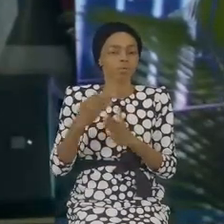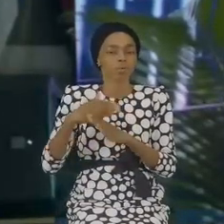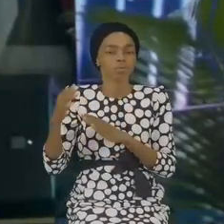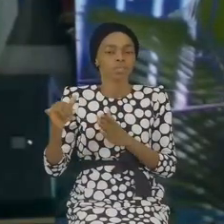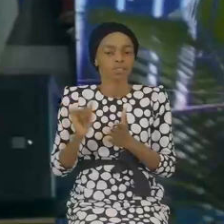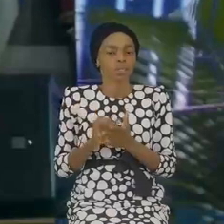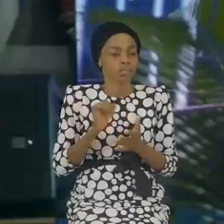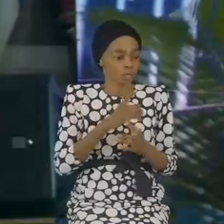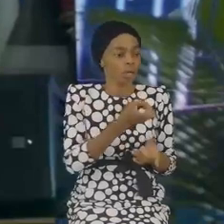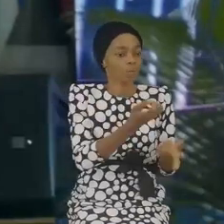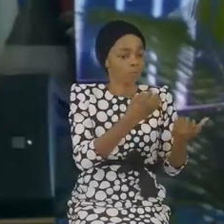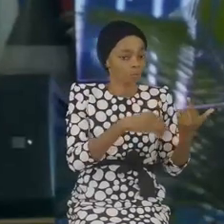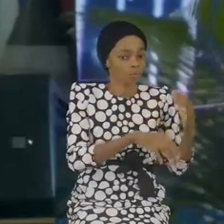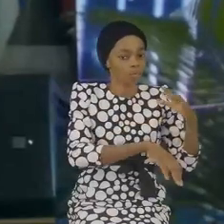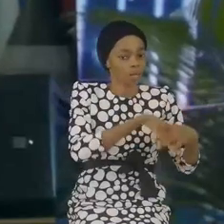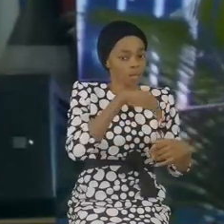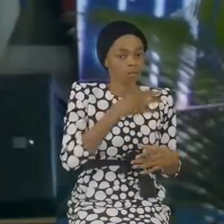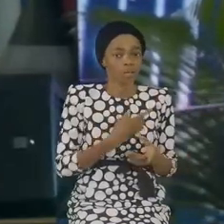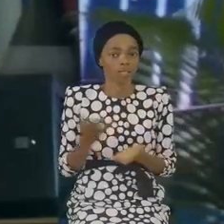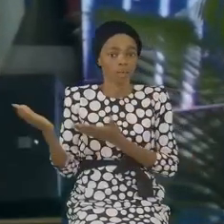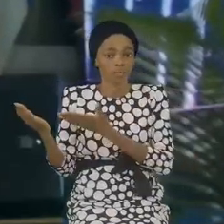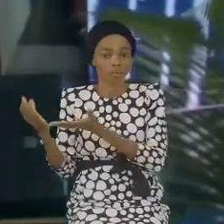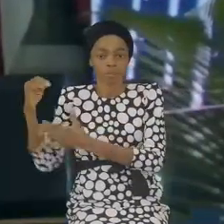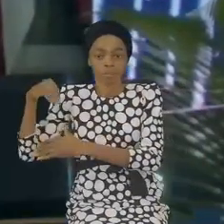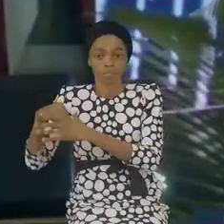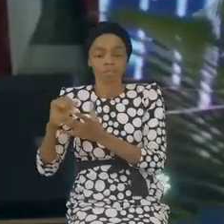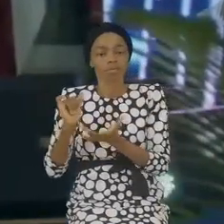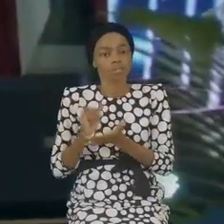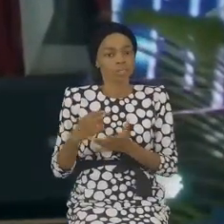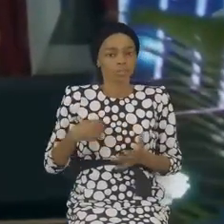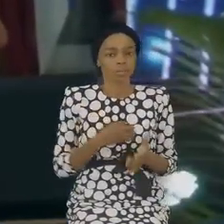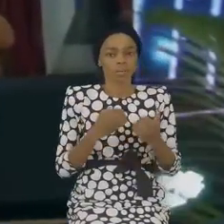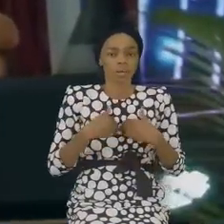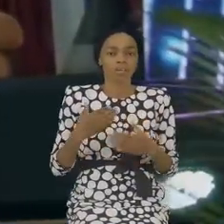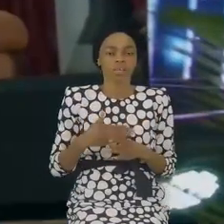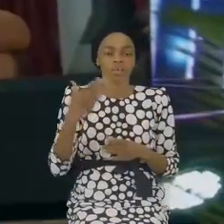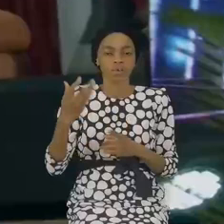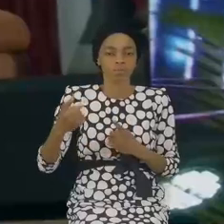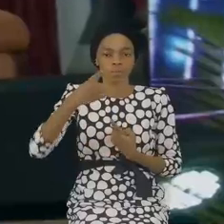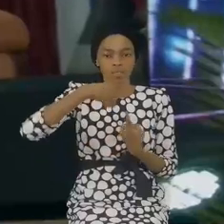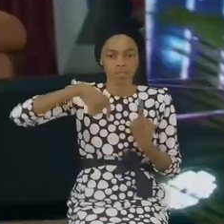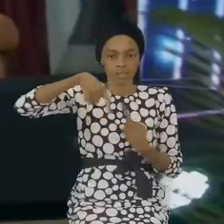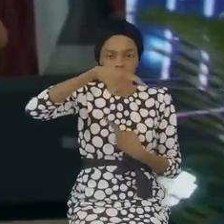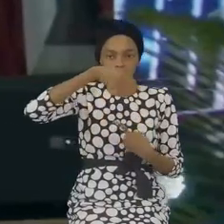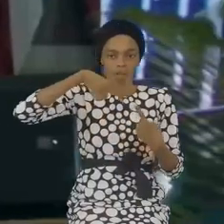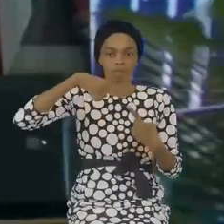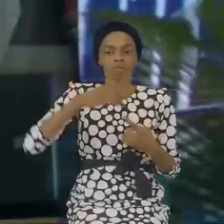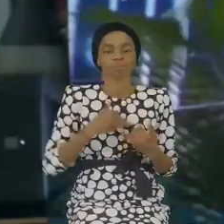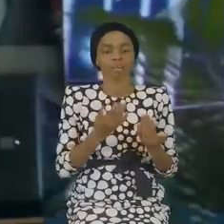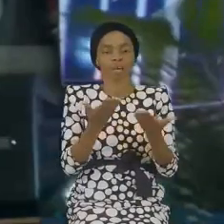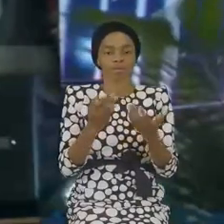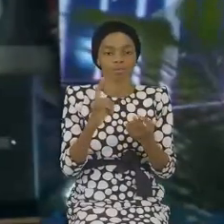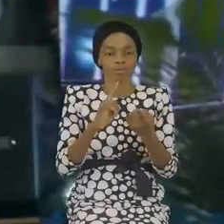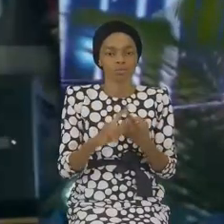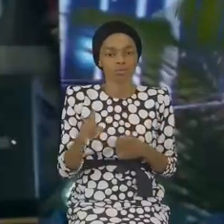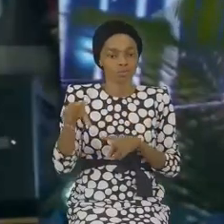sortis pour les faire monter. Ensuite, nous aurons un cycle complet. Voyons le verset